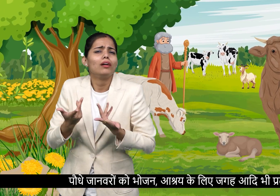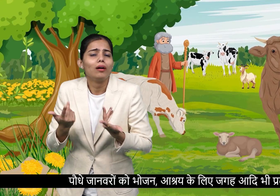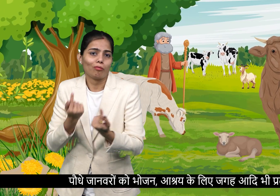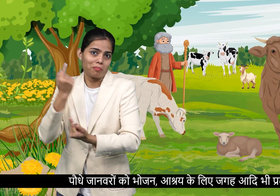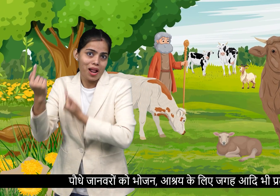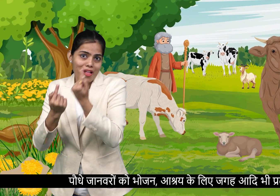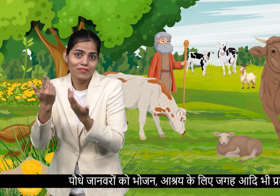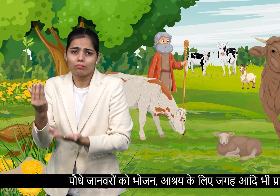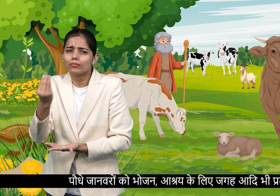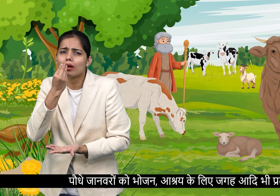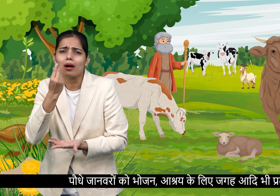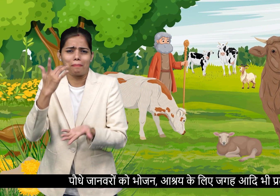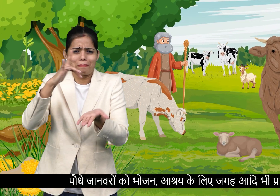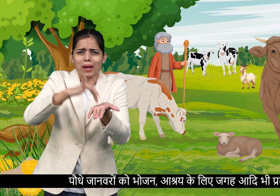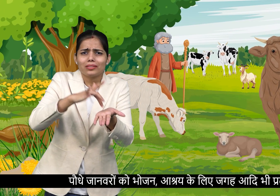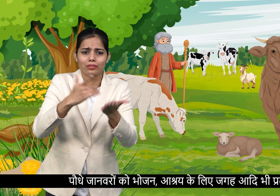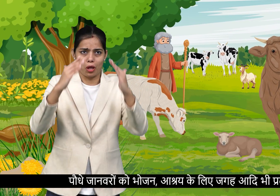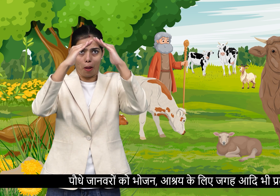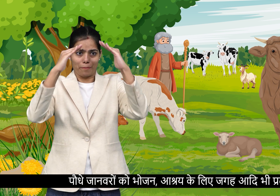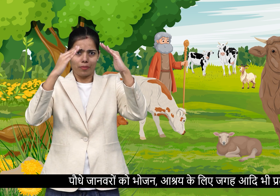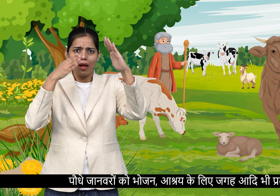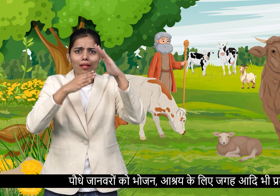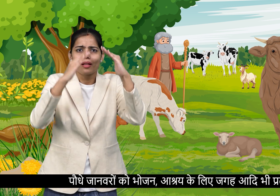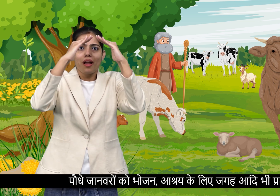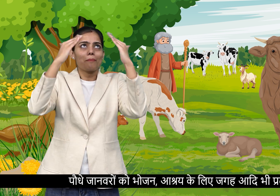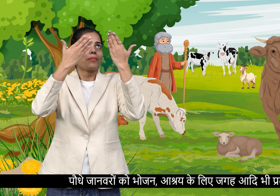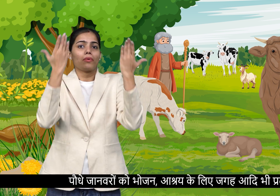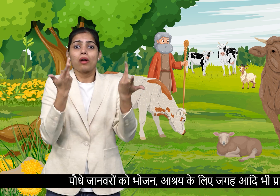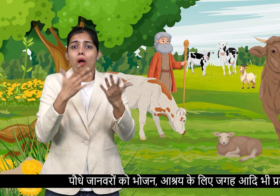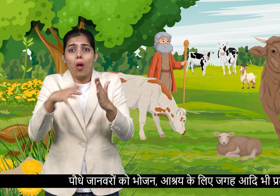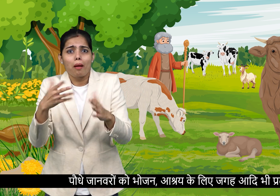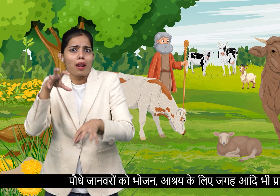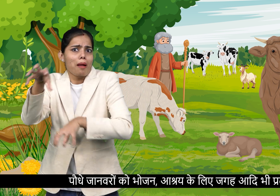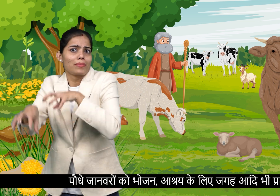भोजन, आश्रय के लिए जगह आदि भी प्रदान करते हैं।